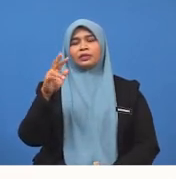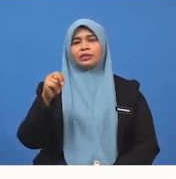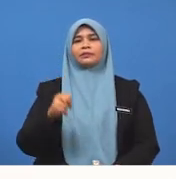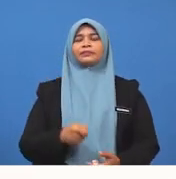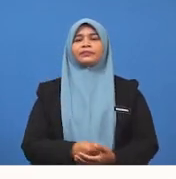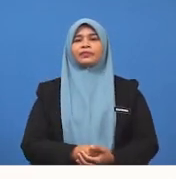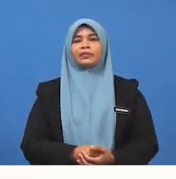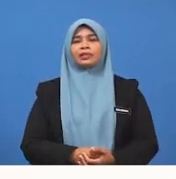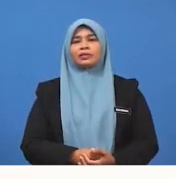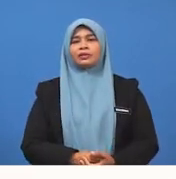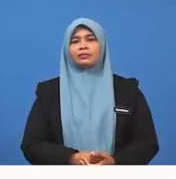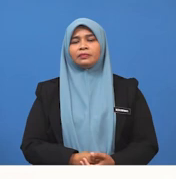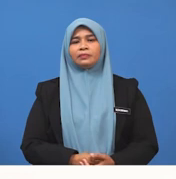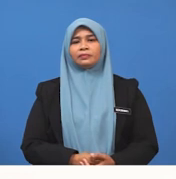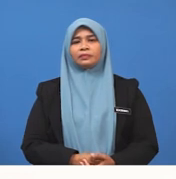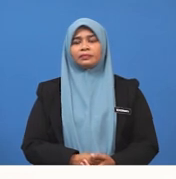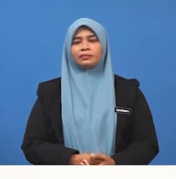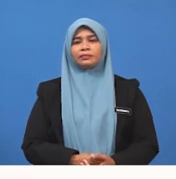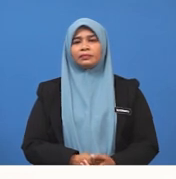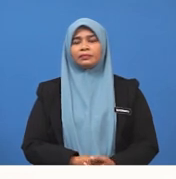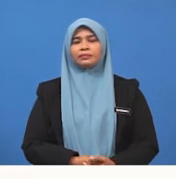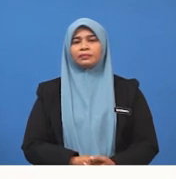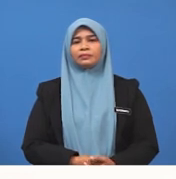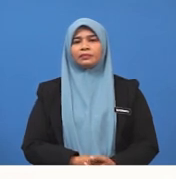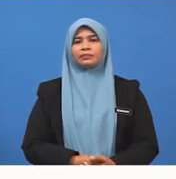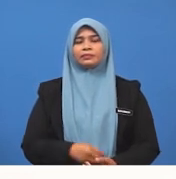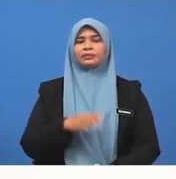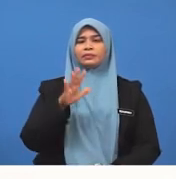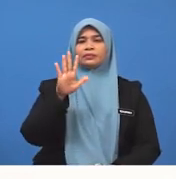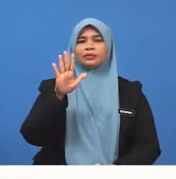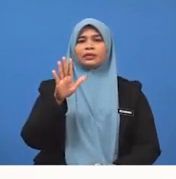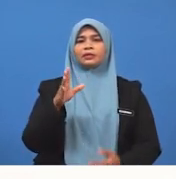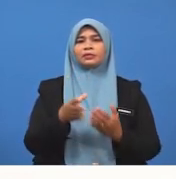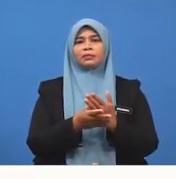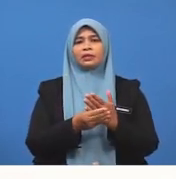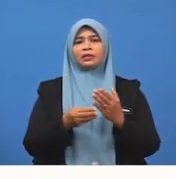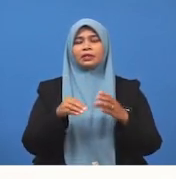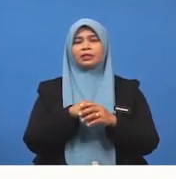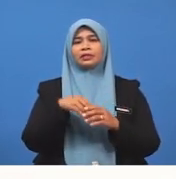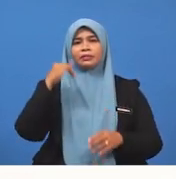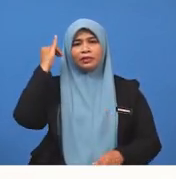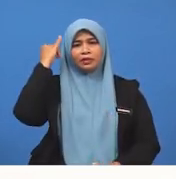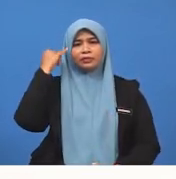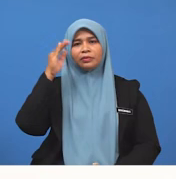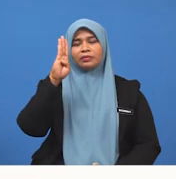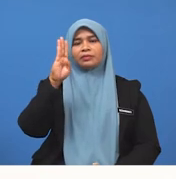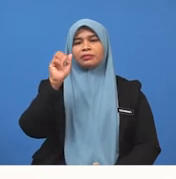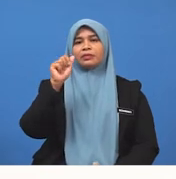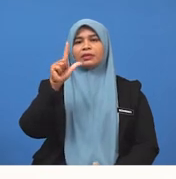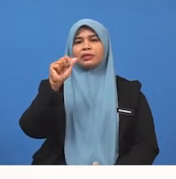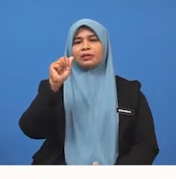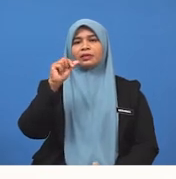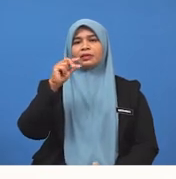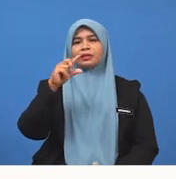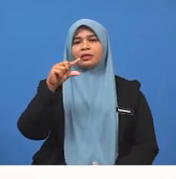al-qur'an dan al-sunnah Hai cecak tidak yang kelima Maya dalam ilmu move Allah Yang